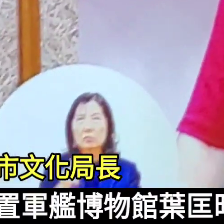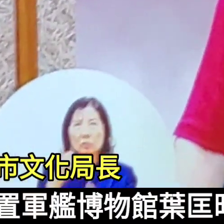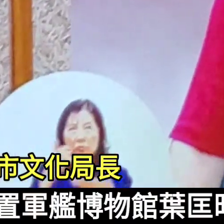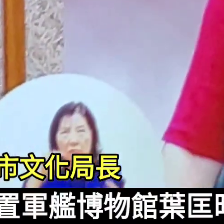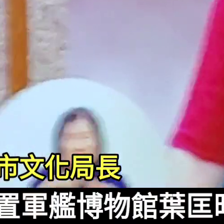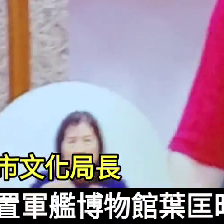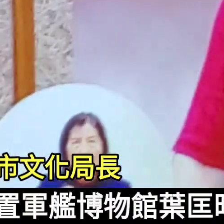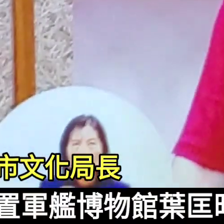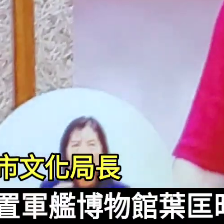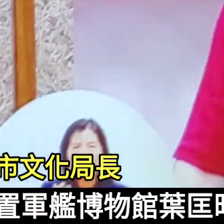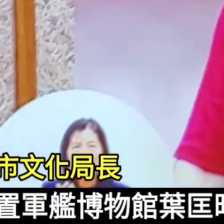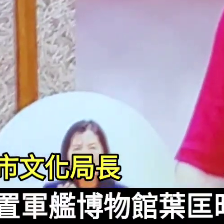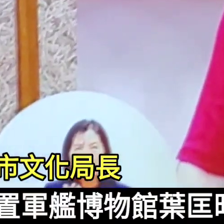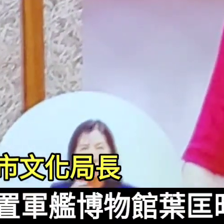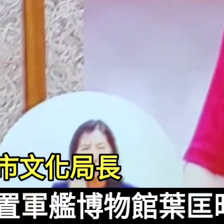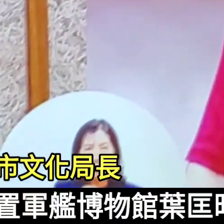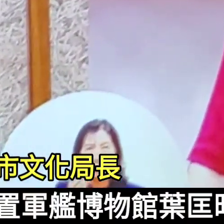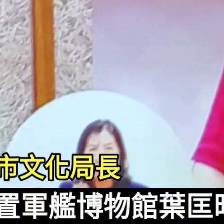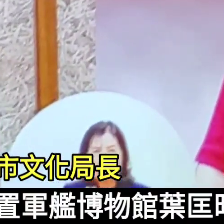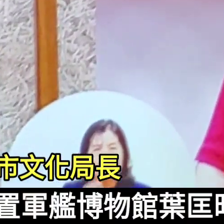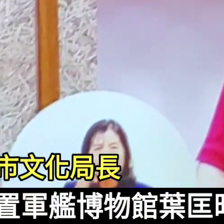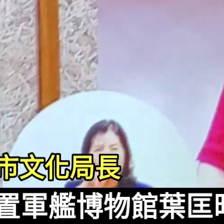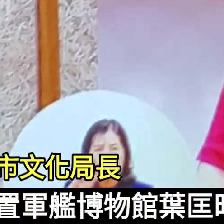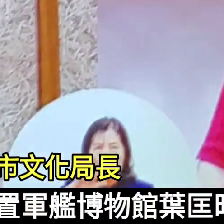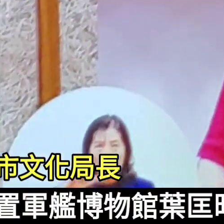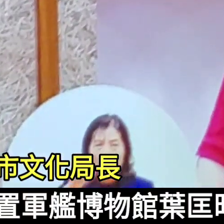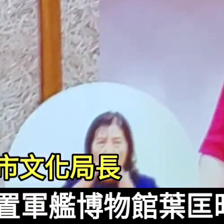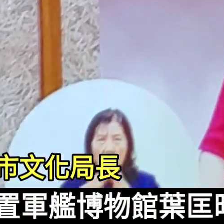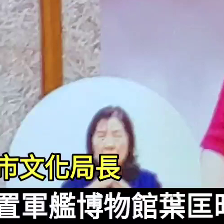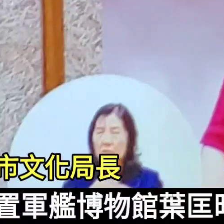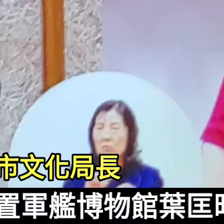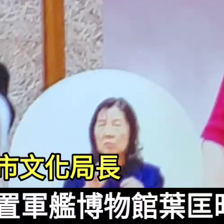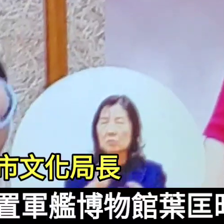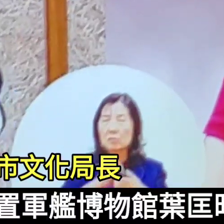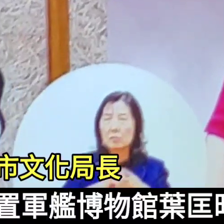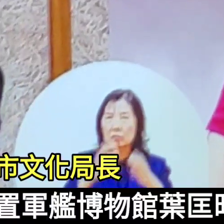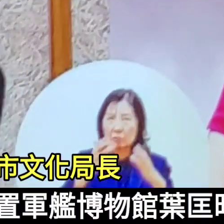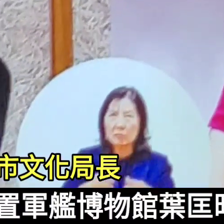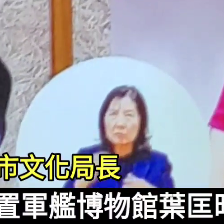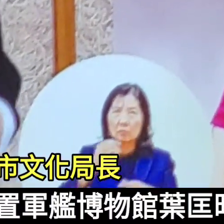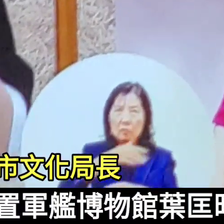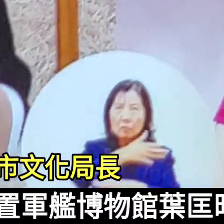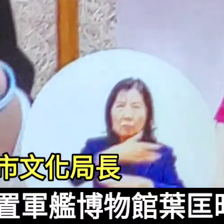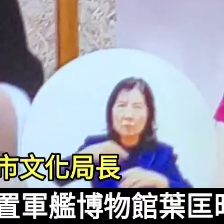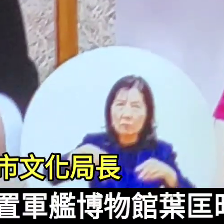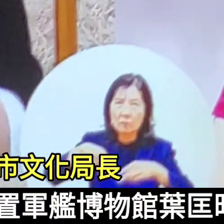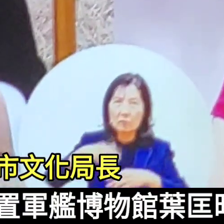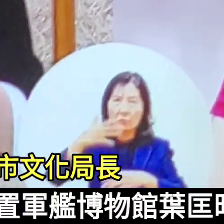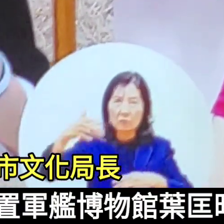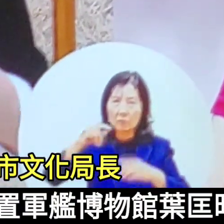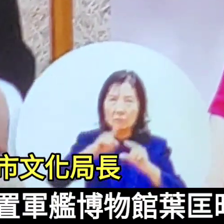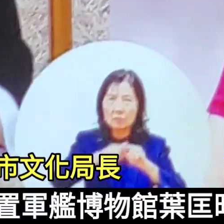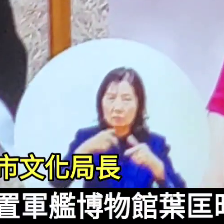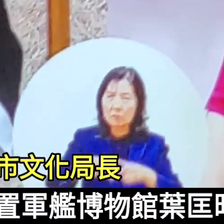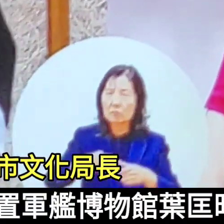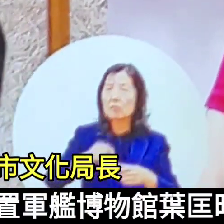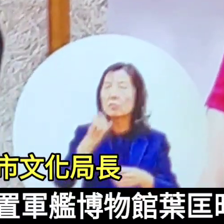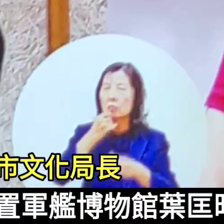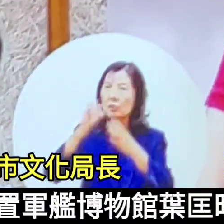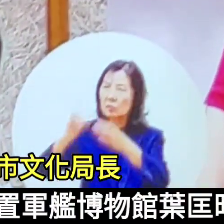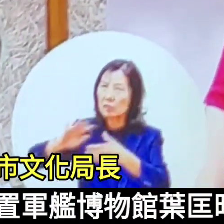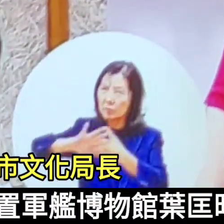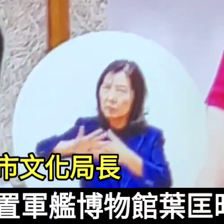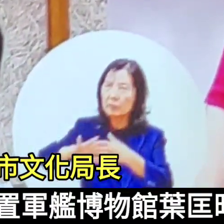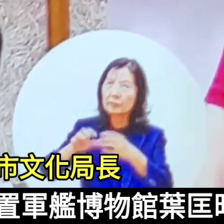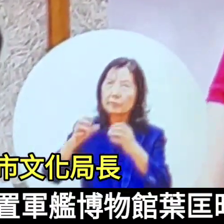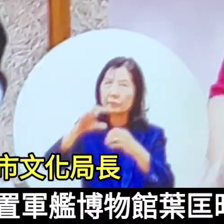舰这样的博物馆，不见得是设在那个流行中心，我们可以在别的地方或者我们跟别的局处再来